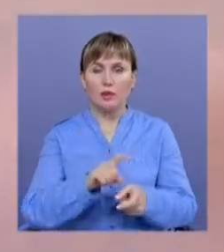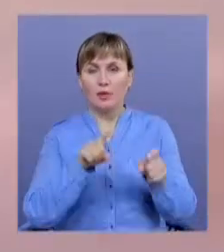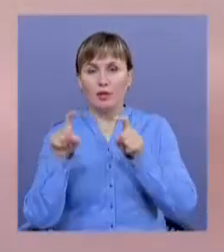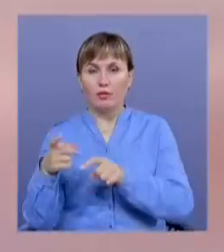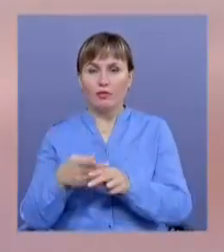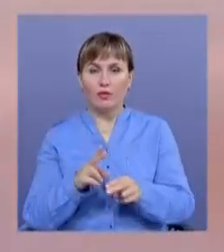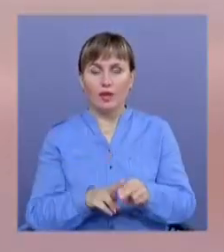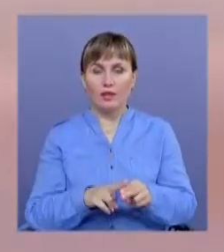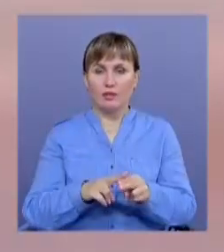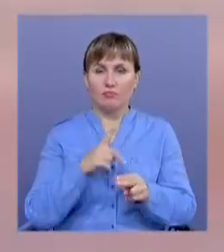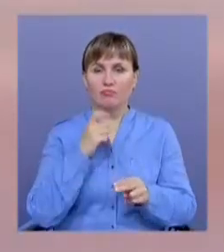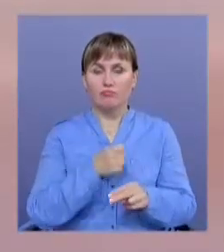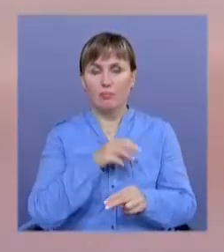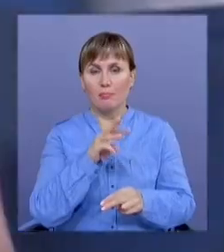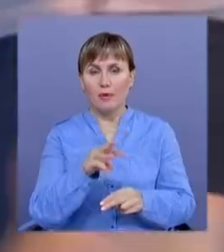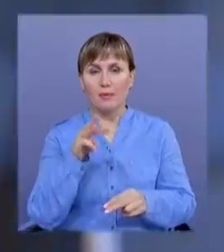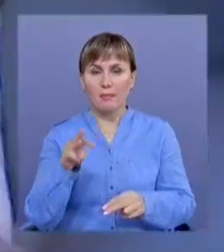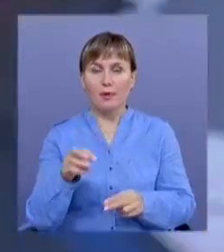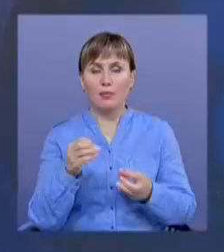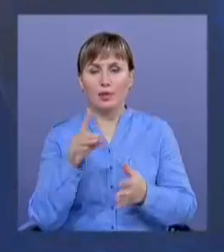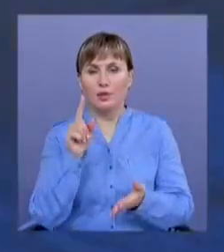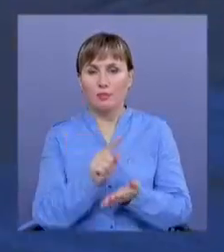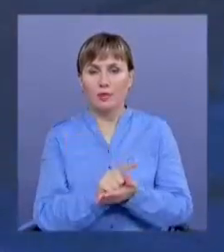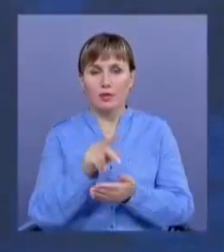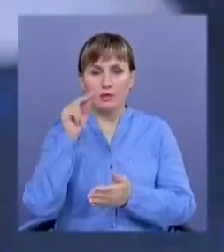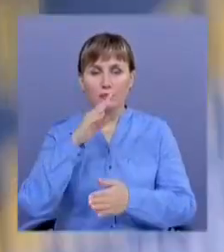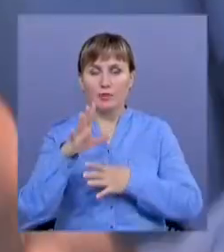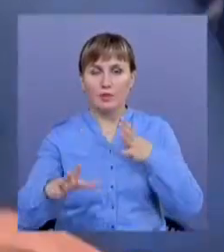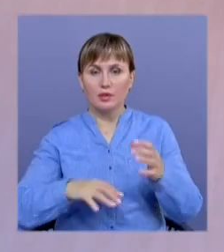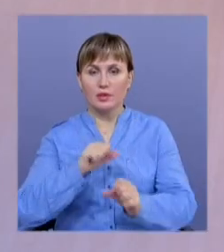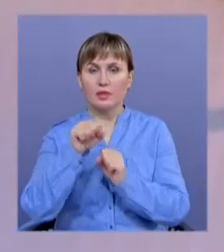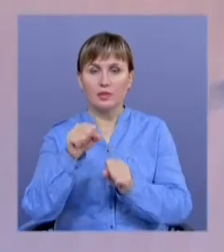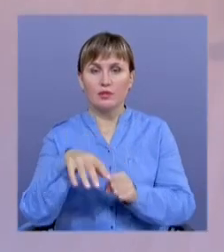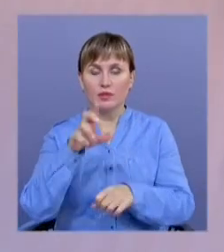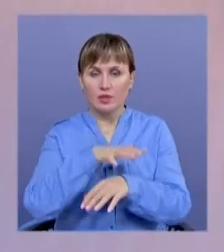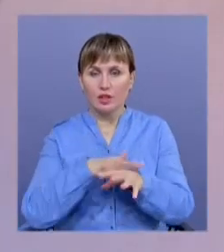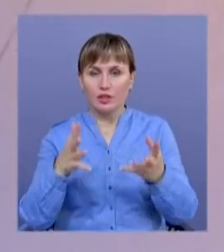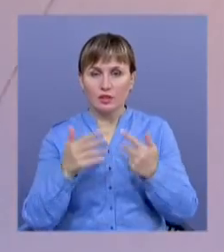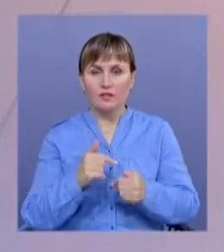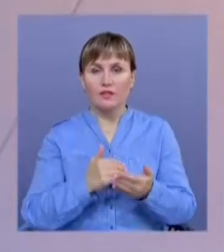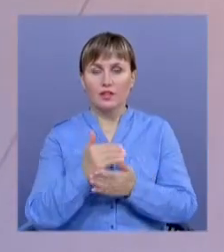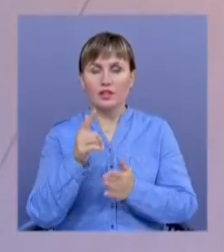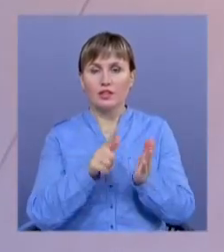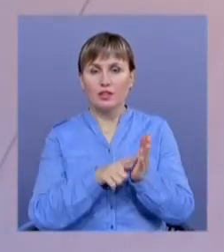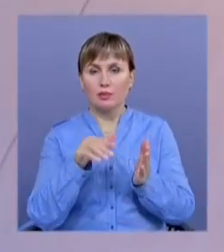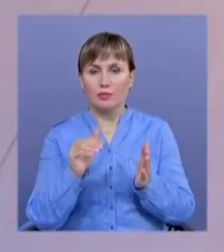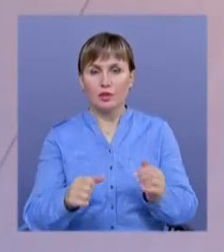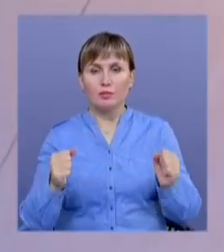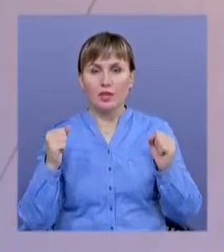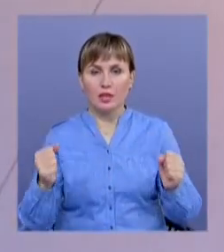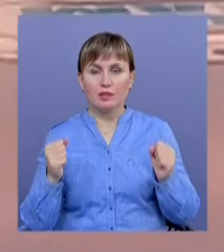вид спорта. А бойцы ММА просто обязаны изучать приемы грэпплинга. Всего в стране насчитывается свыше 7 тысяч